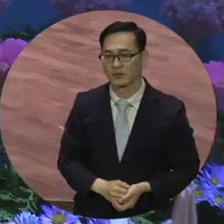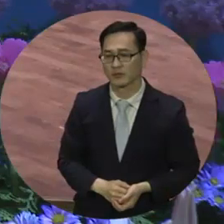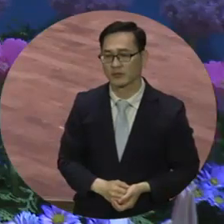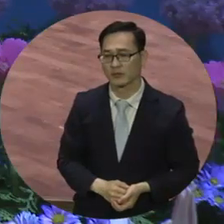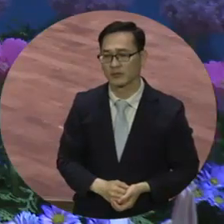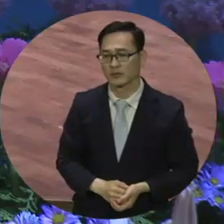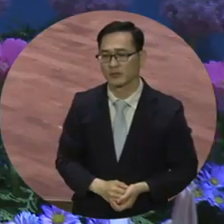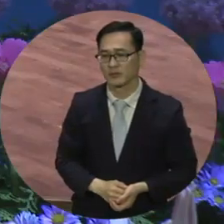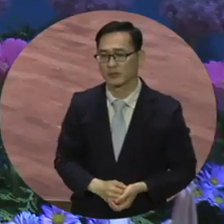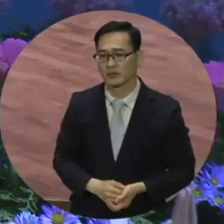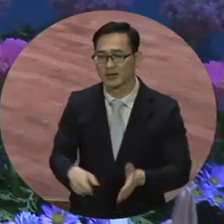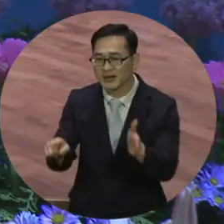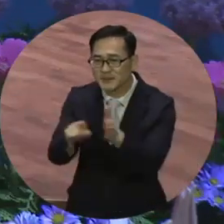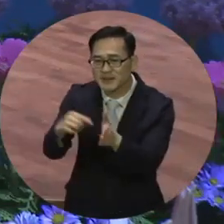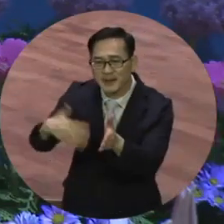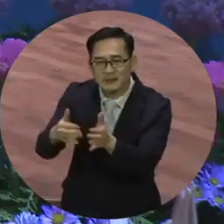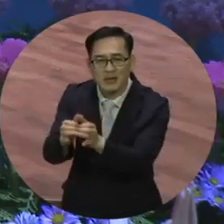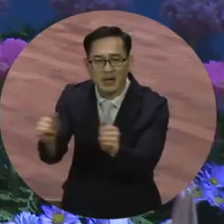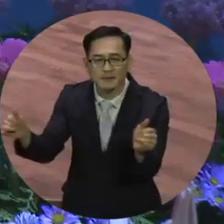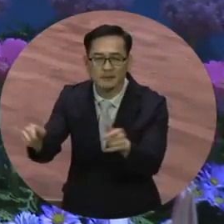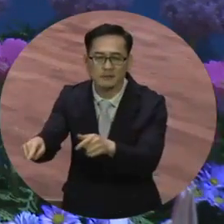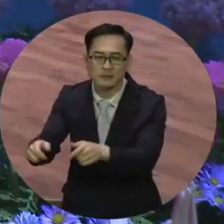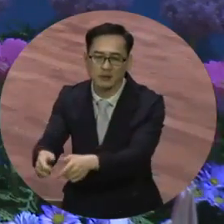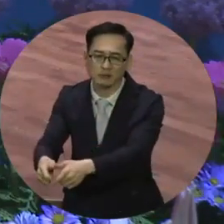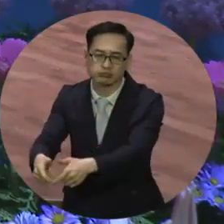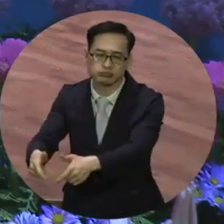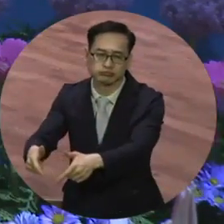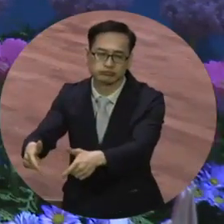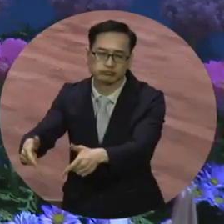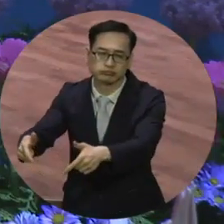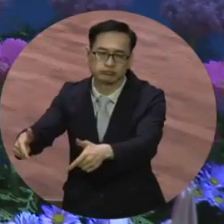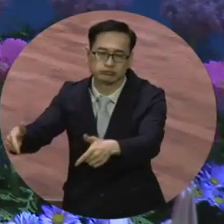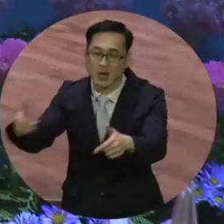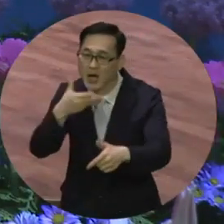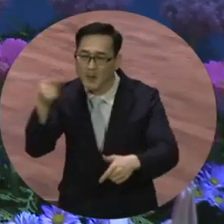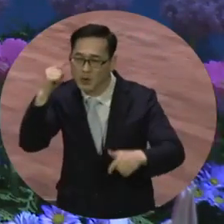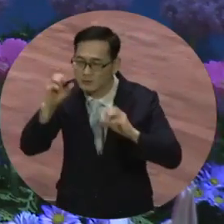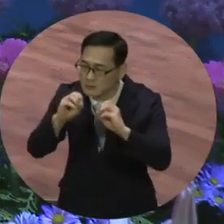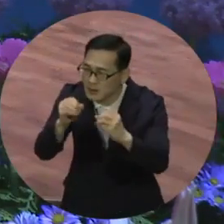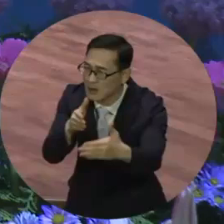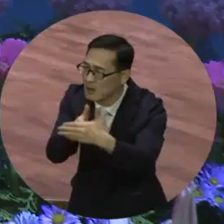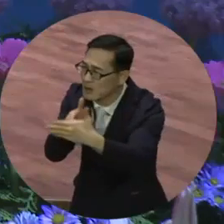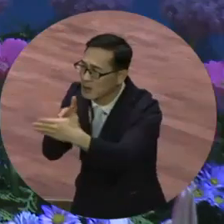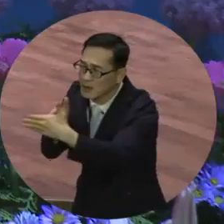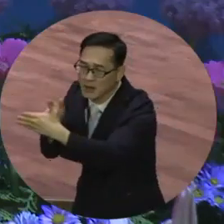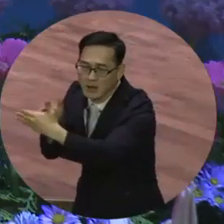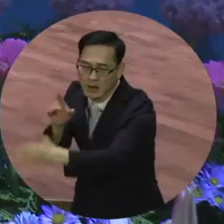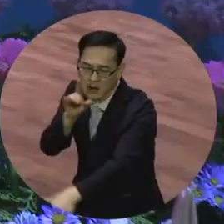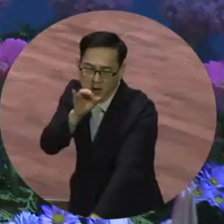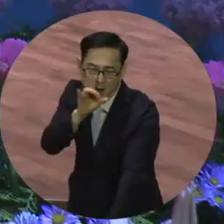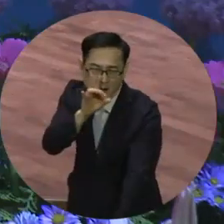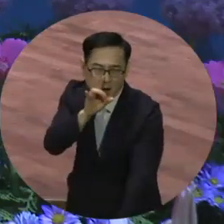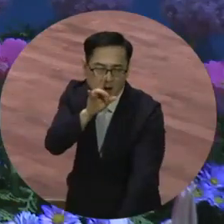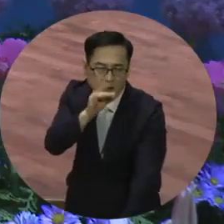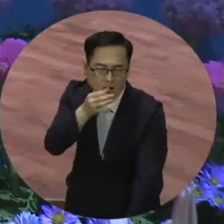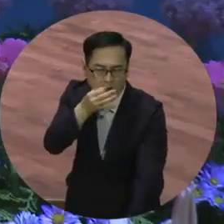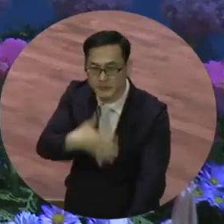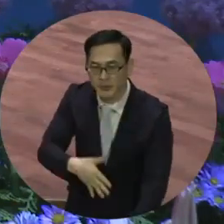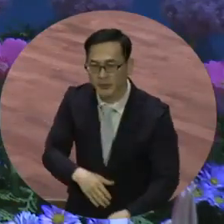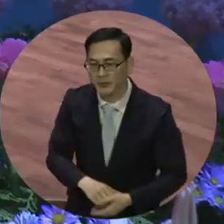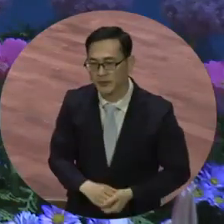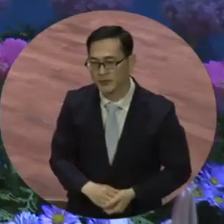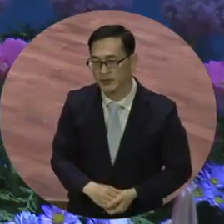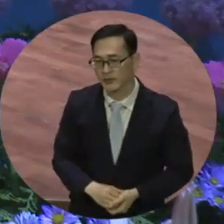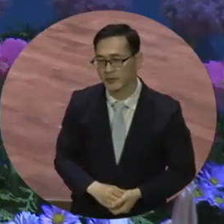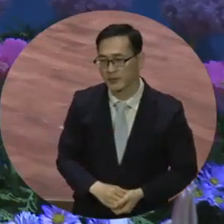많은 지금 불신자들이 공격을 받으면서 복음이 사라지고 있습니다. 거의 사라져 버렸어요.